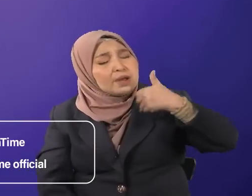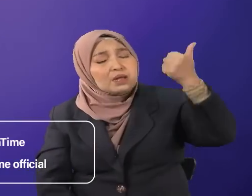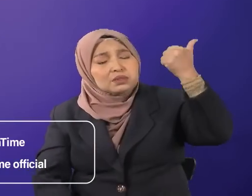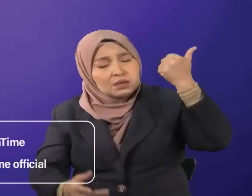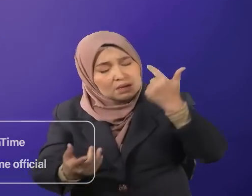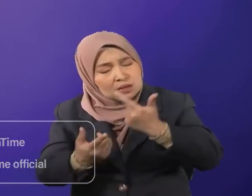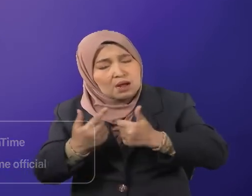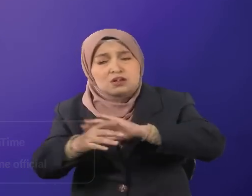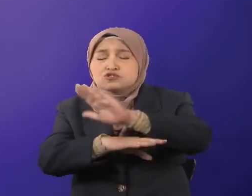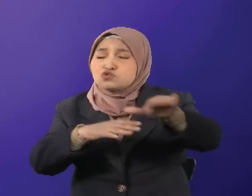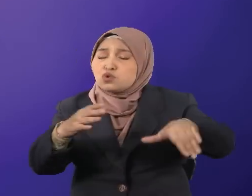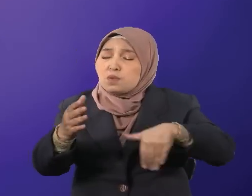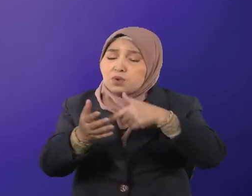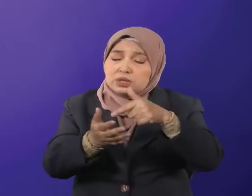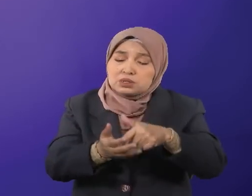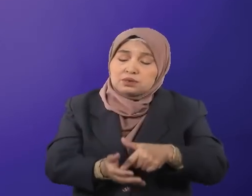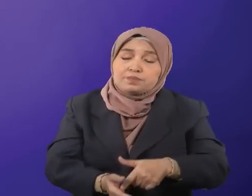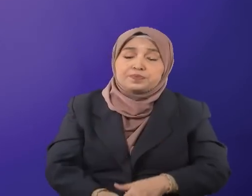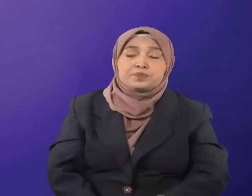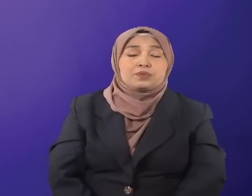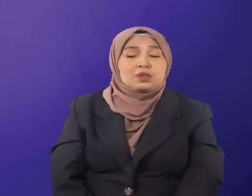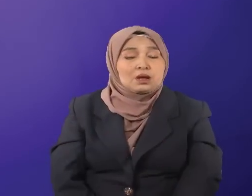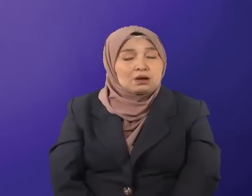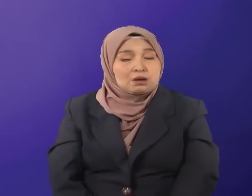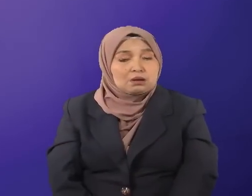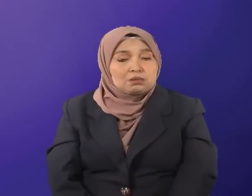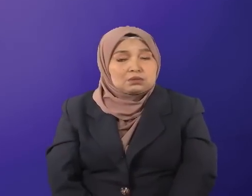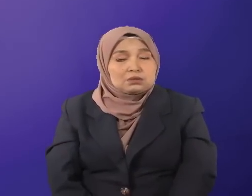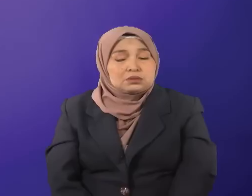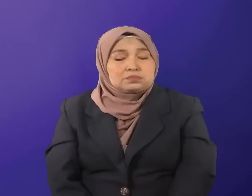مِّنْ ذَلِكُمْ